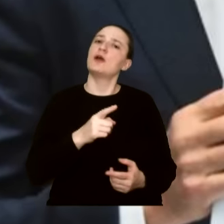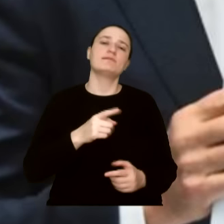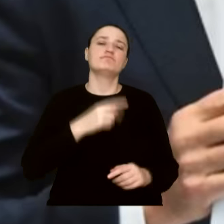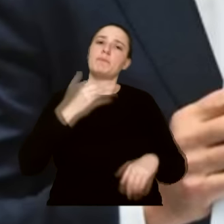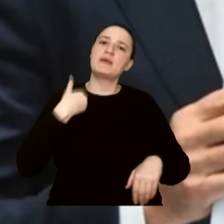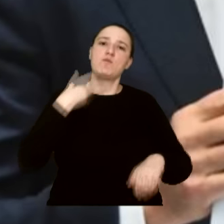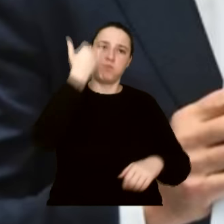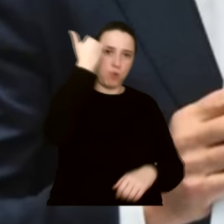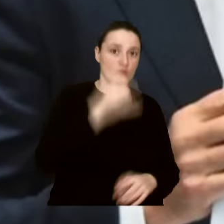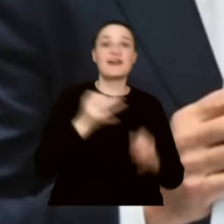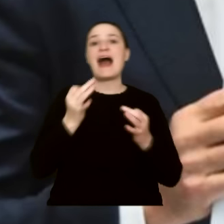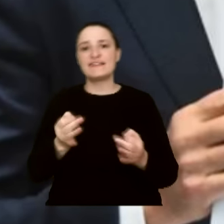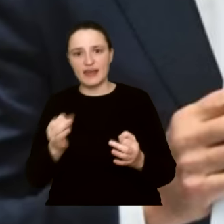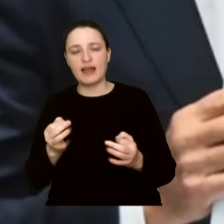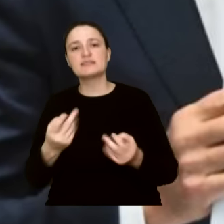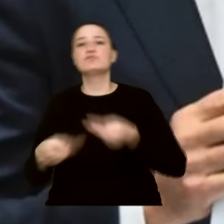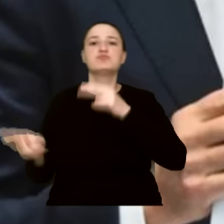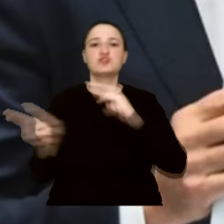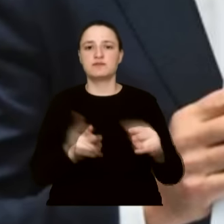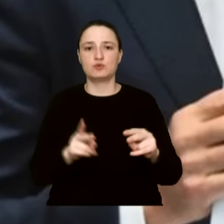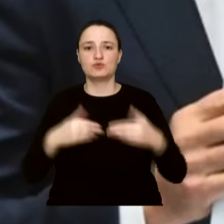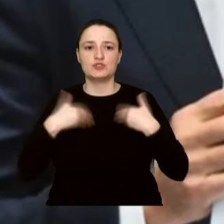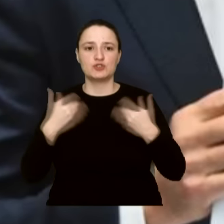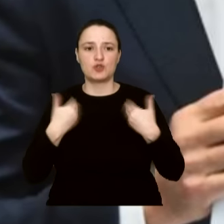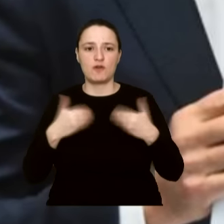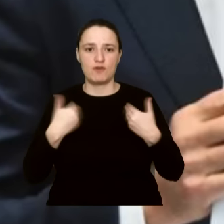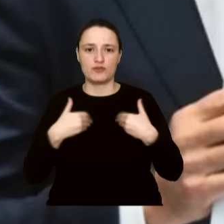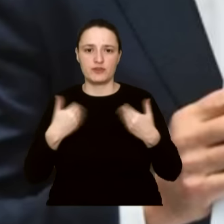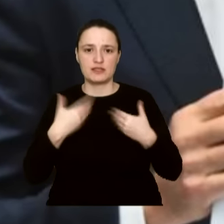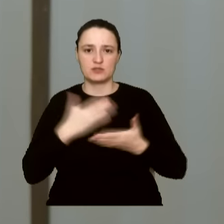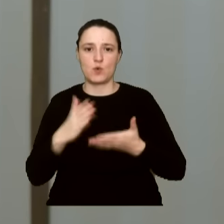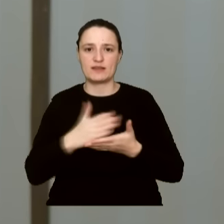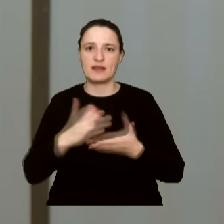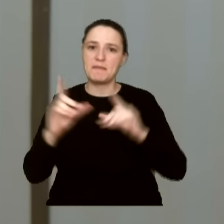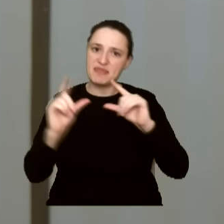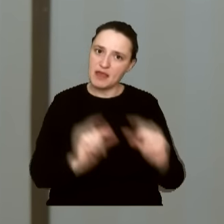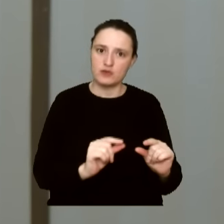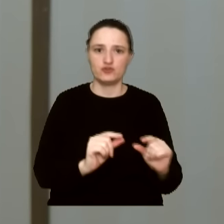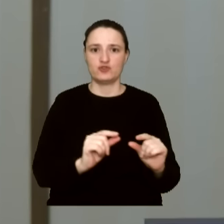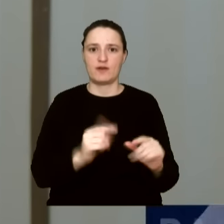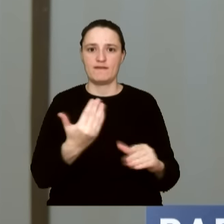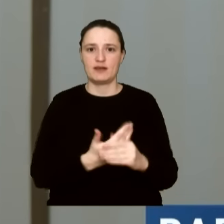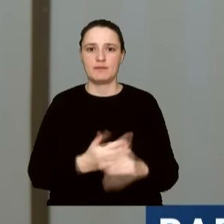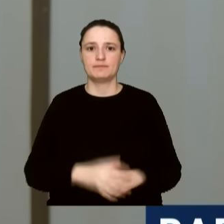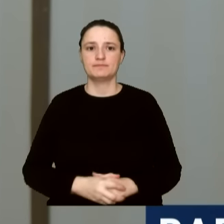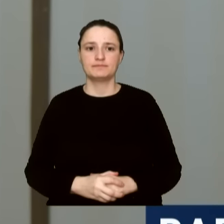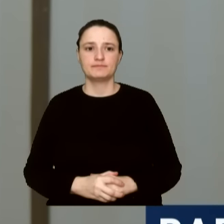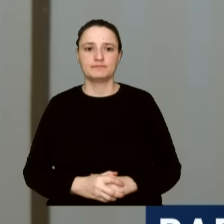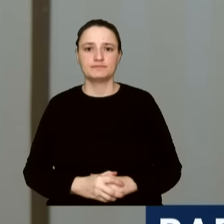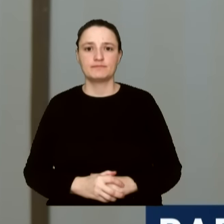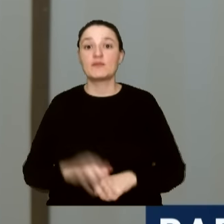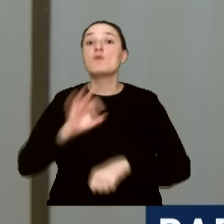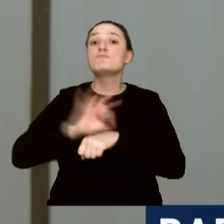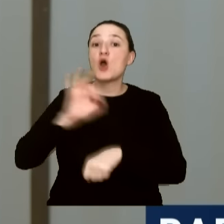przywrócić mniejszą składkę zdrowotną dla przedsiębiorców. Składamy projekt, aby przywrócić